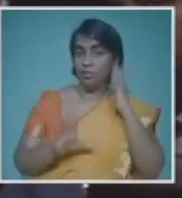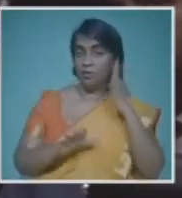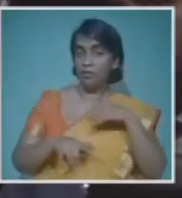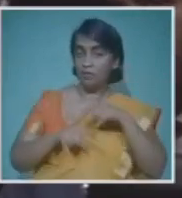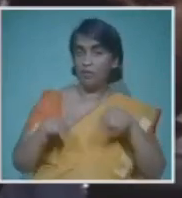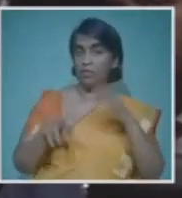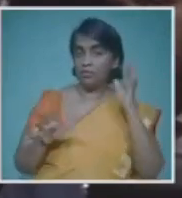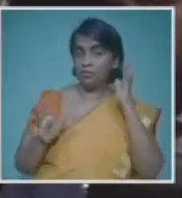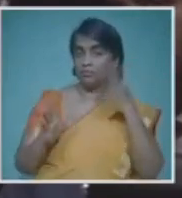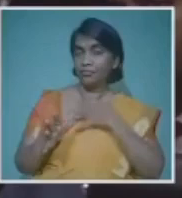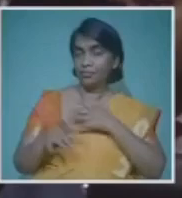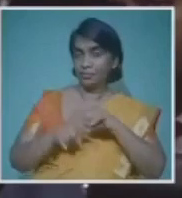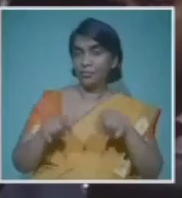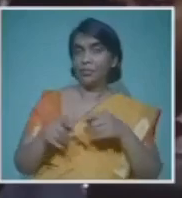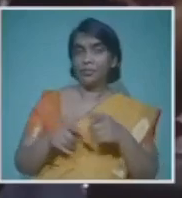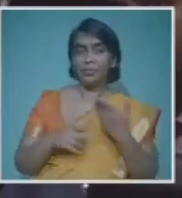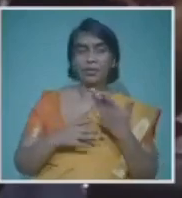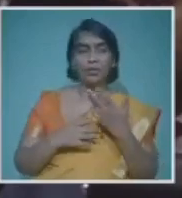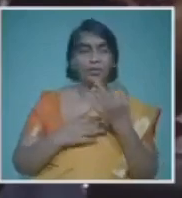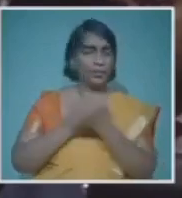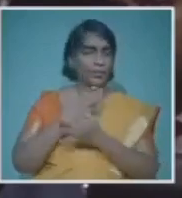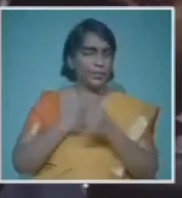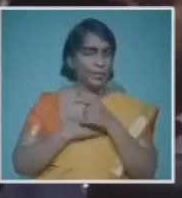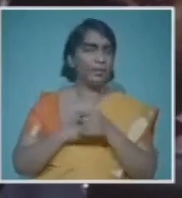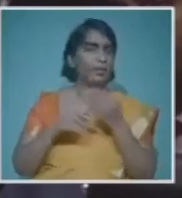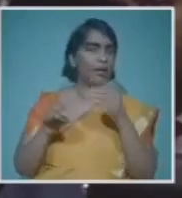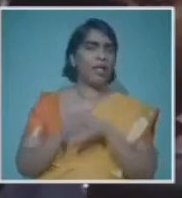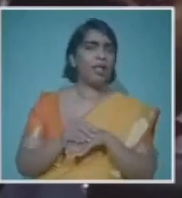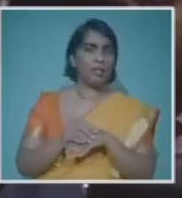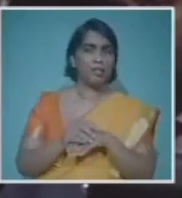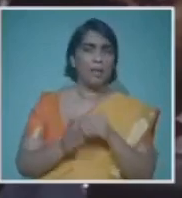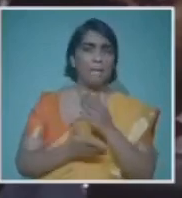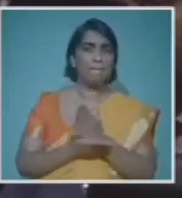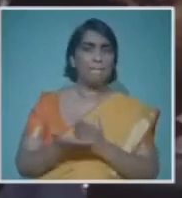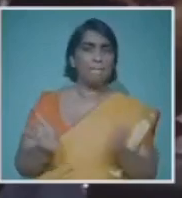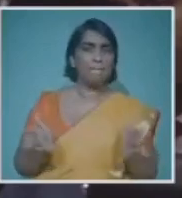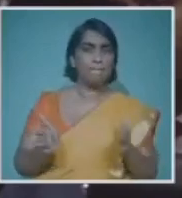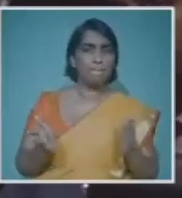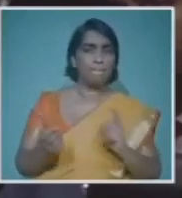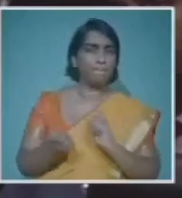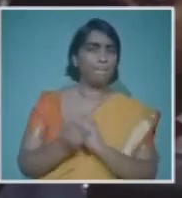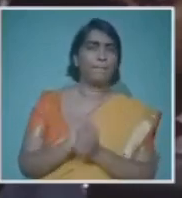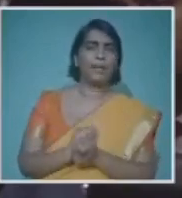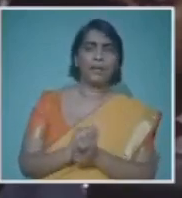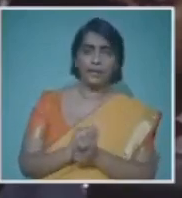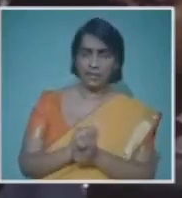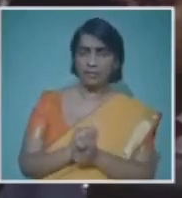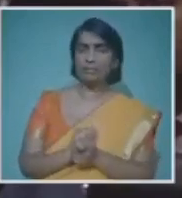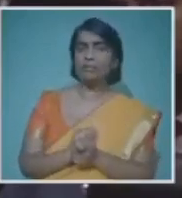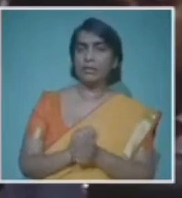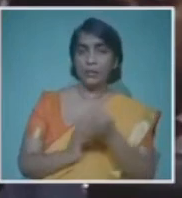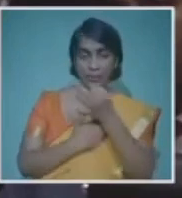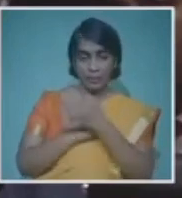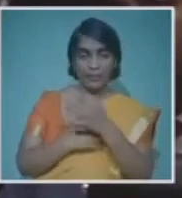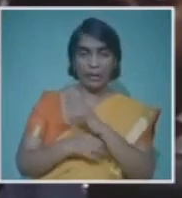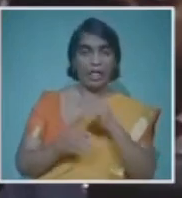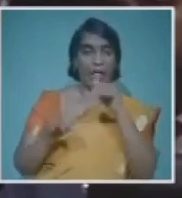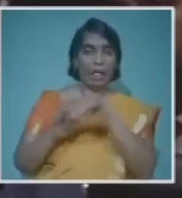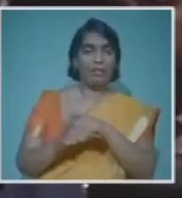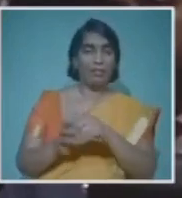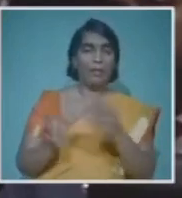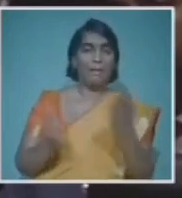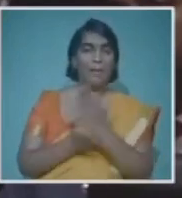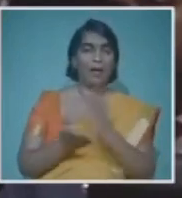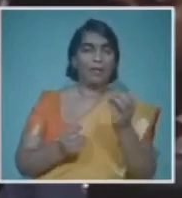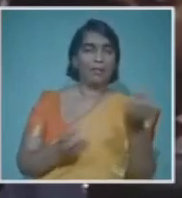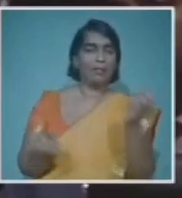යවන කුඩු සමහර වෙලාවට ඒක ඇතුලේදී පාම් පිටි වෙලා නැත්තම් පවුඩර් පිටි වෙලා හෙරොයින් වගේ ඒ